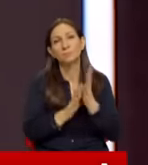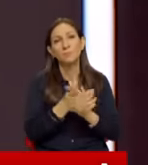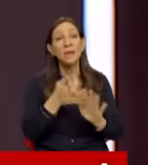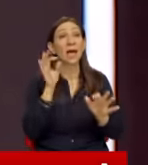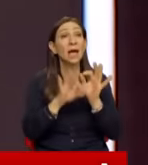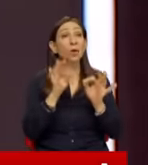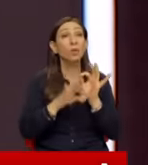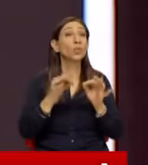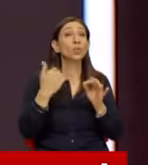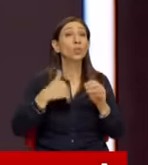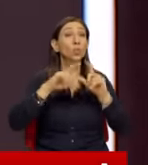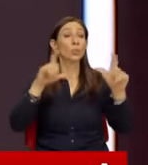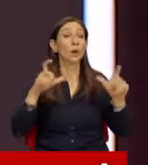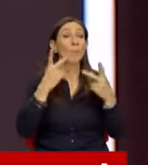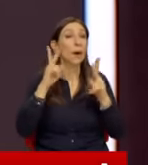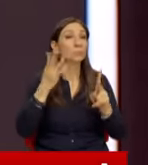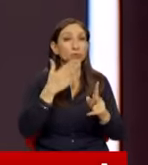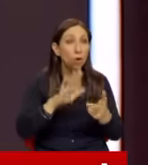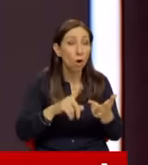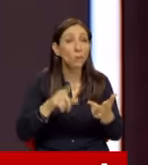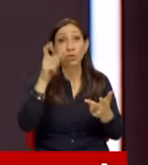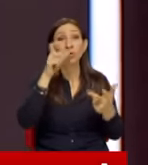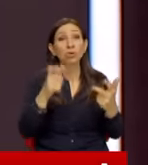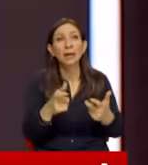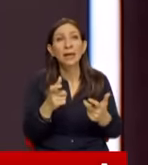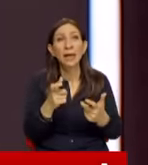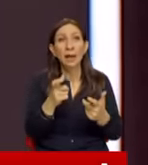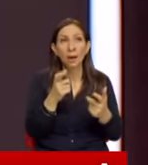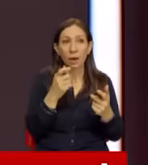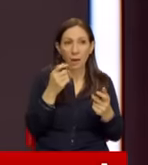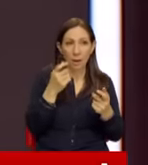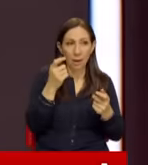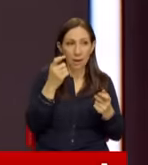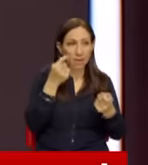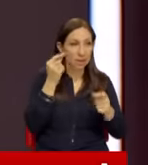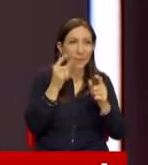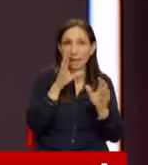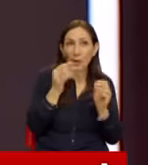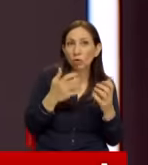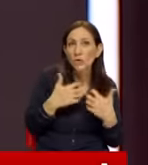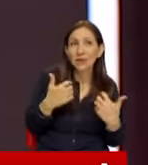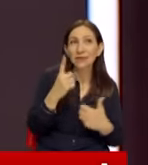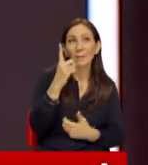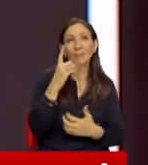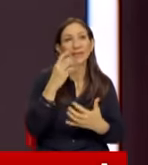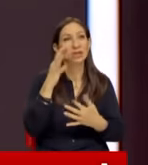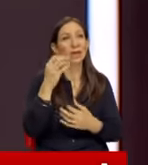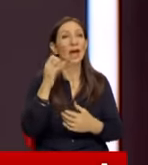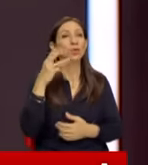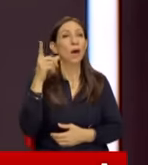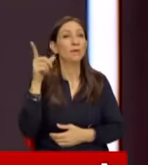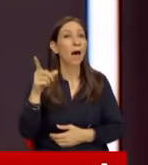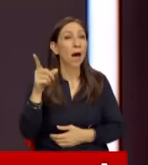Ekonomik kurumların bağımsızlığı kenarda. O zaman bu memlekete yatırım yapacak olan kişi kime güvenecek? Tek bir kişiye güvenecek.